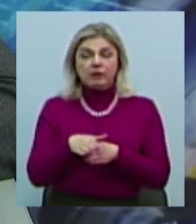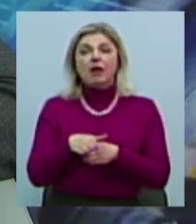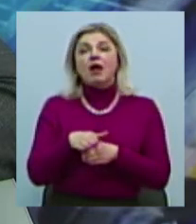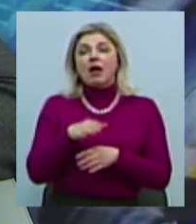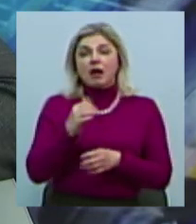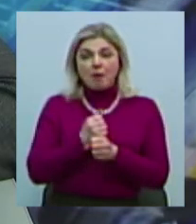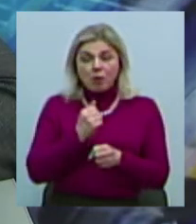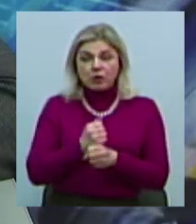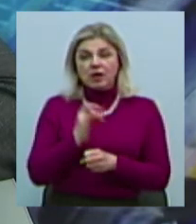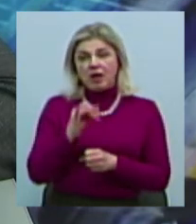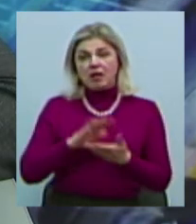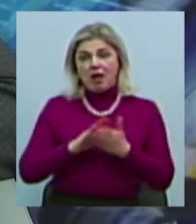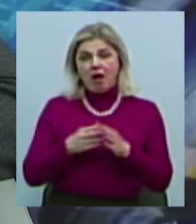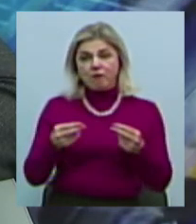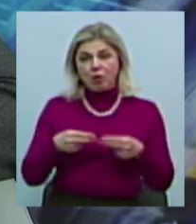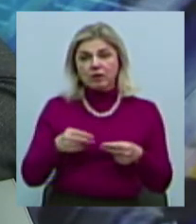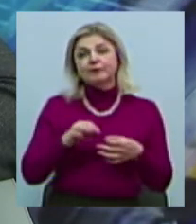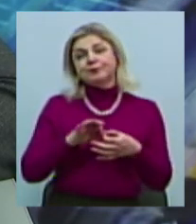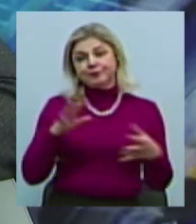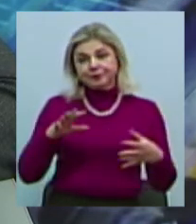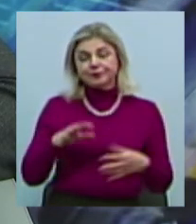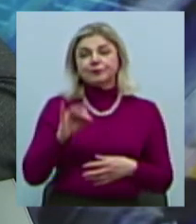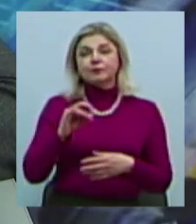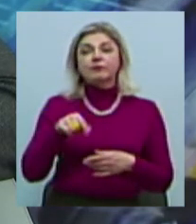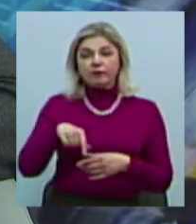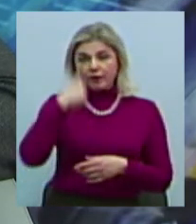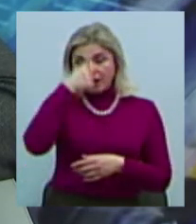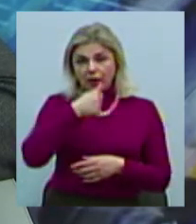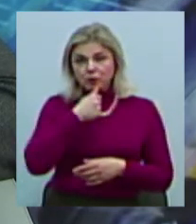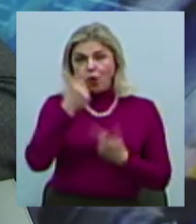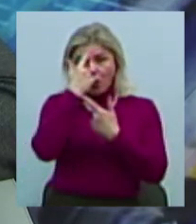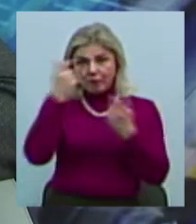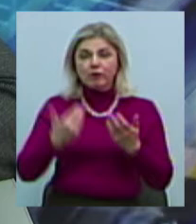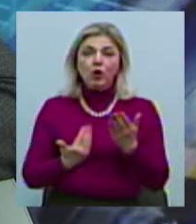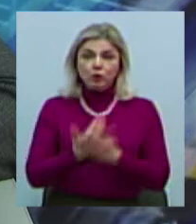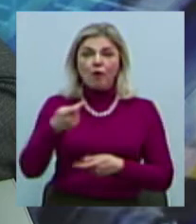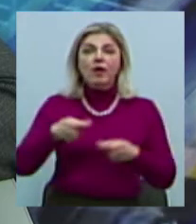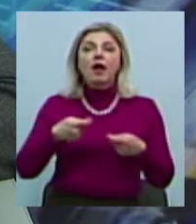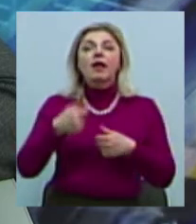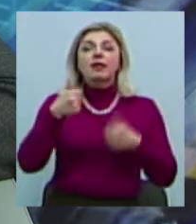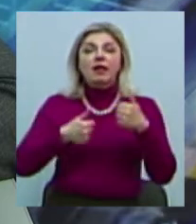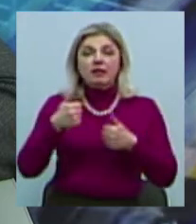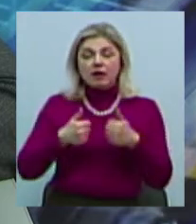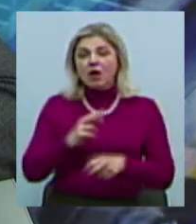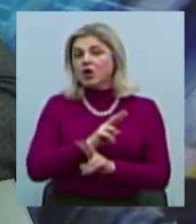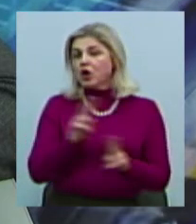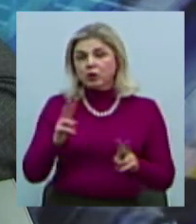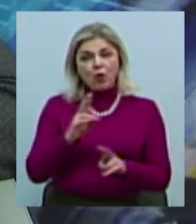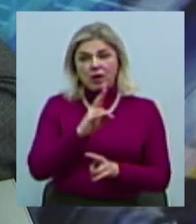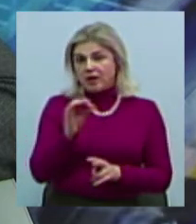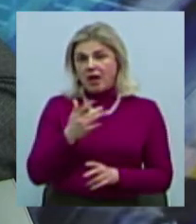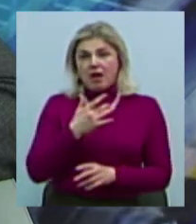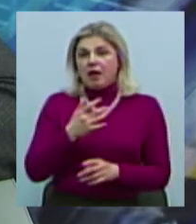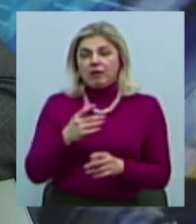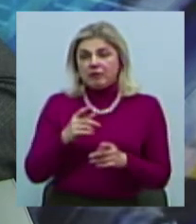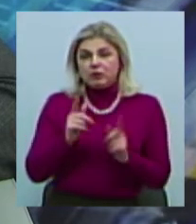расторгнут. В этом году мы объявили повторный тендер. К сожалению, никто не заявился на этот тендер. И вот